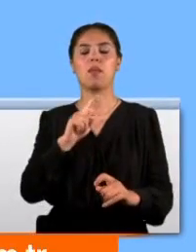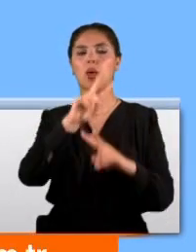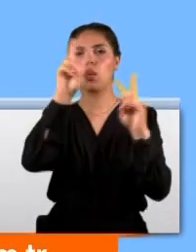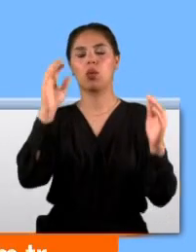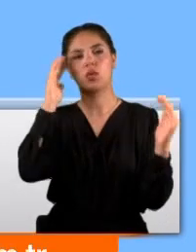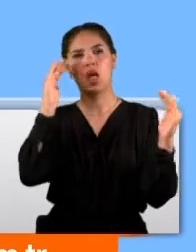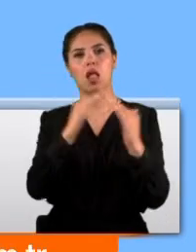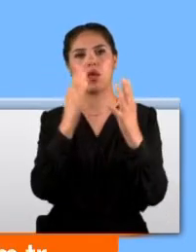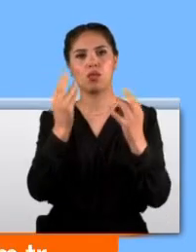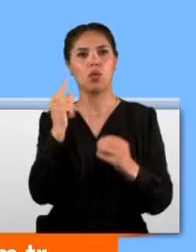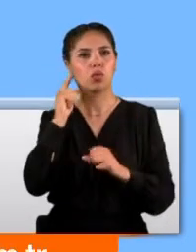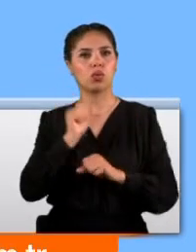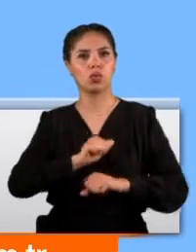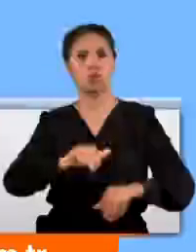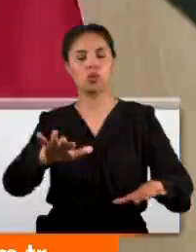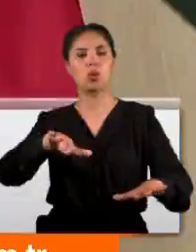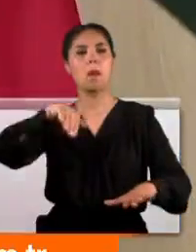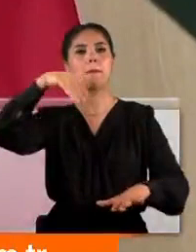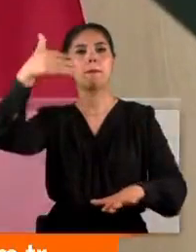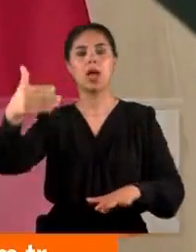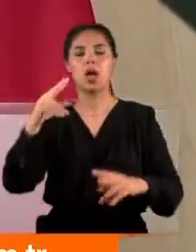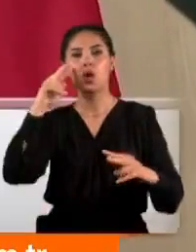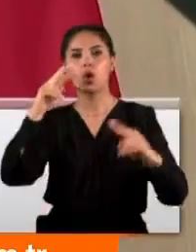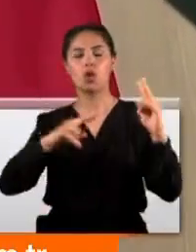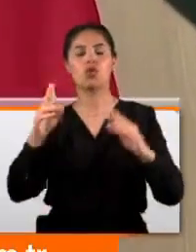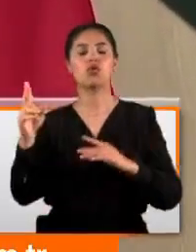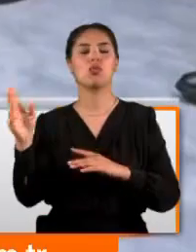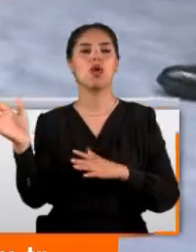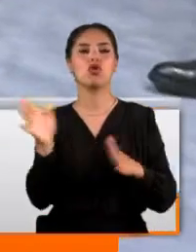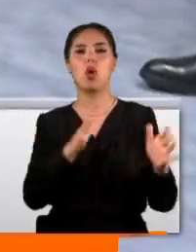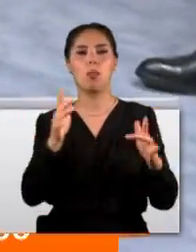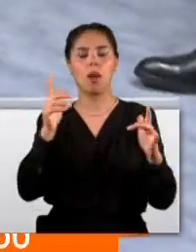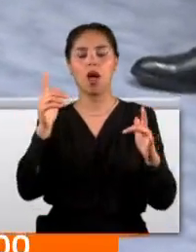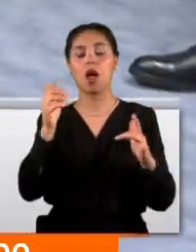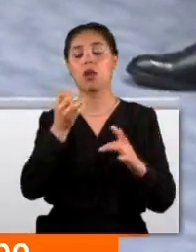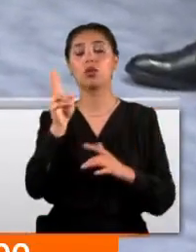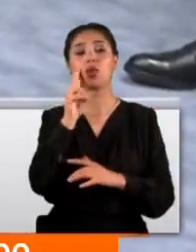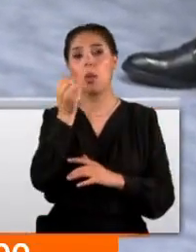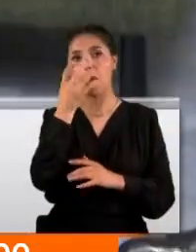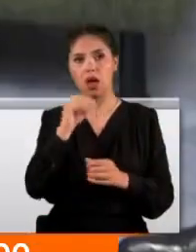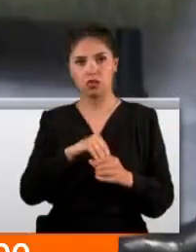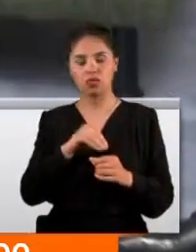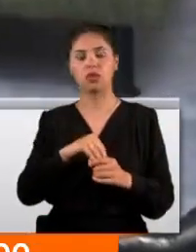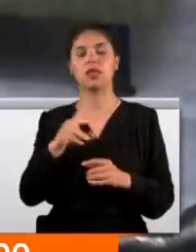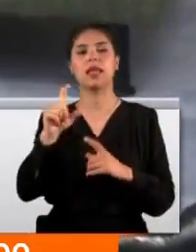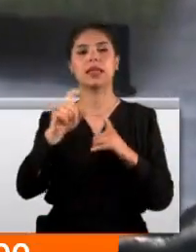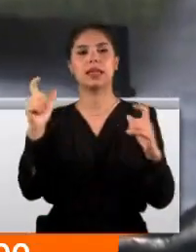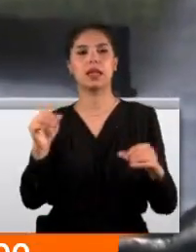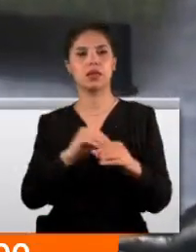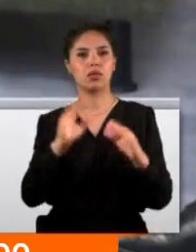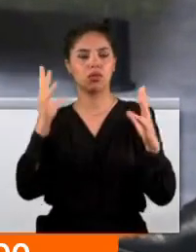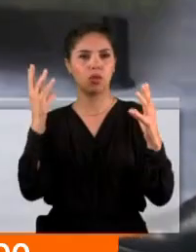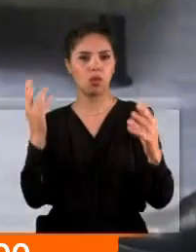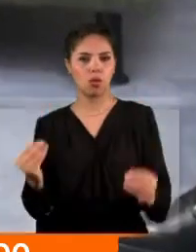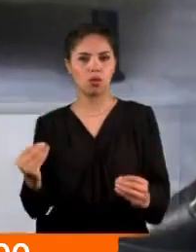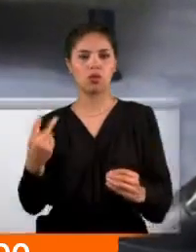mutabakata vardığını duyurdu. Bir sonraki görüşme sonbaharda Selanik'te olacak. Görünen o ki bu kez Ege'deki tansiyon yerine